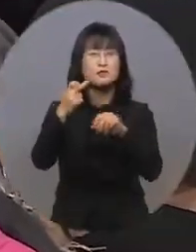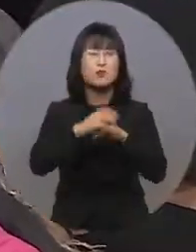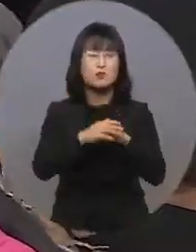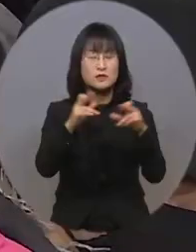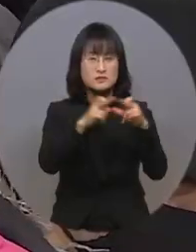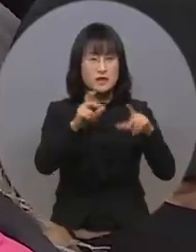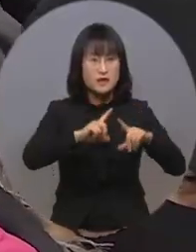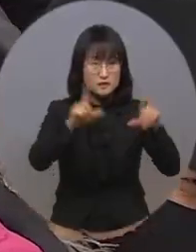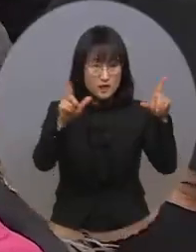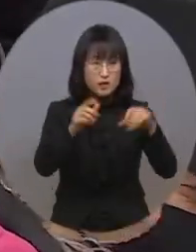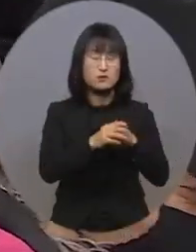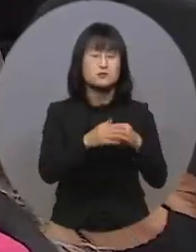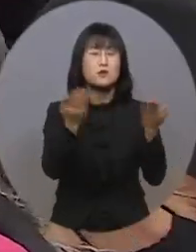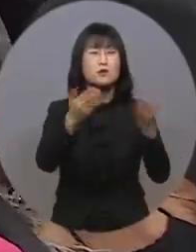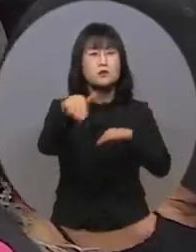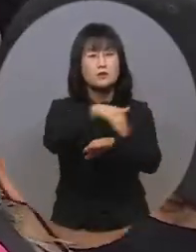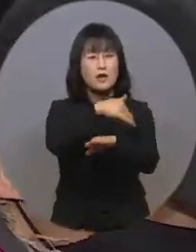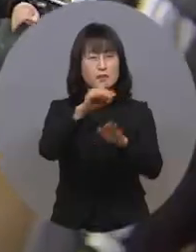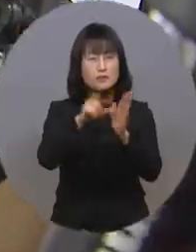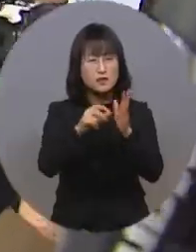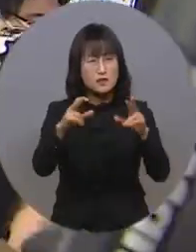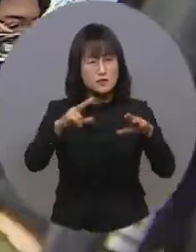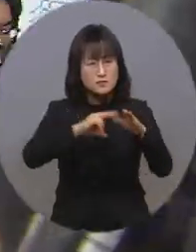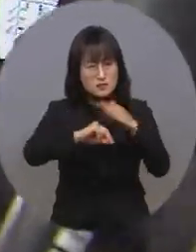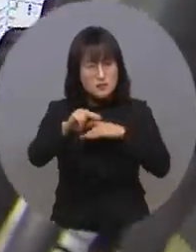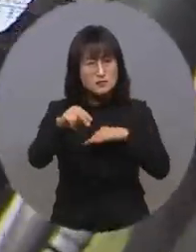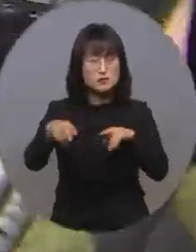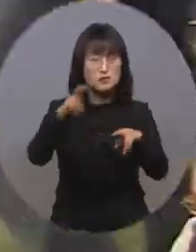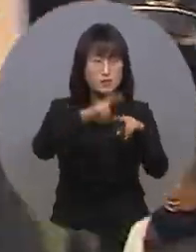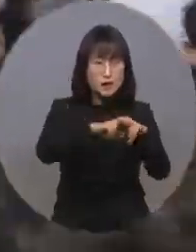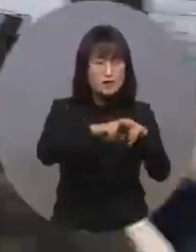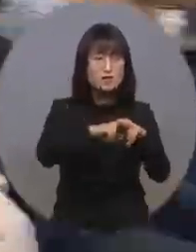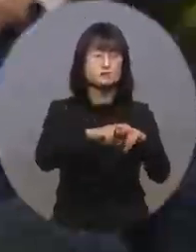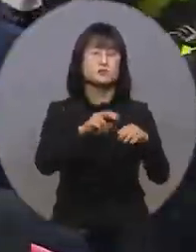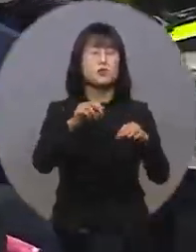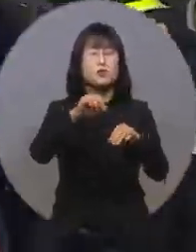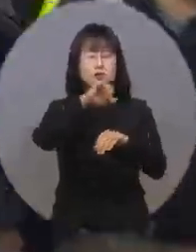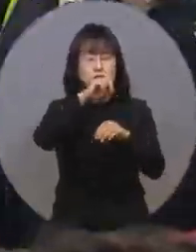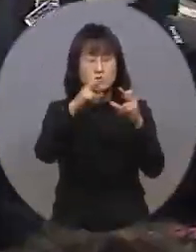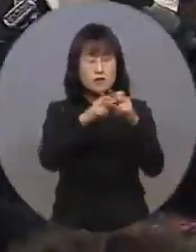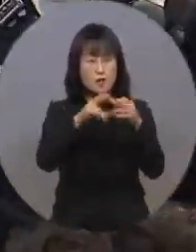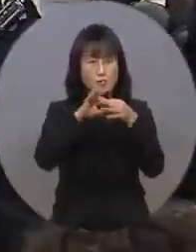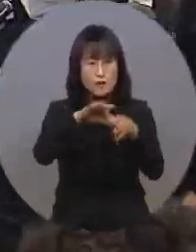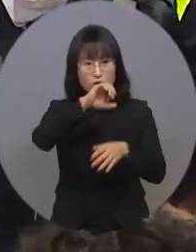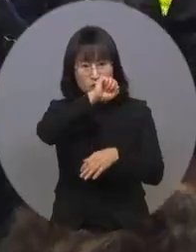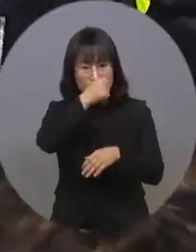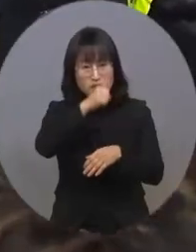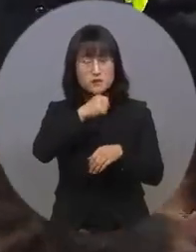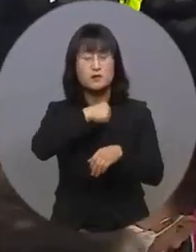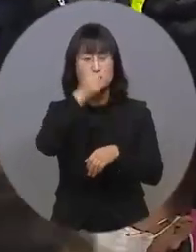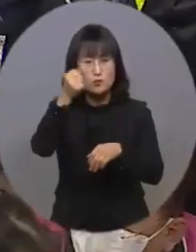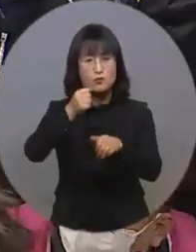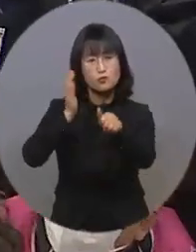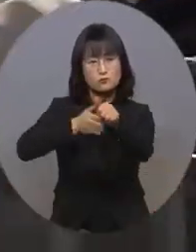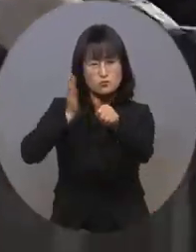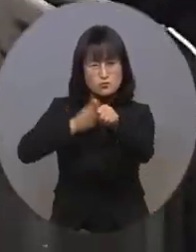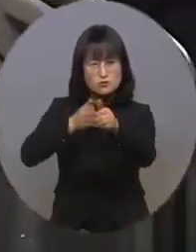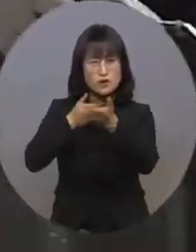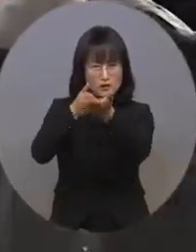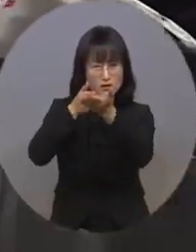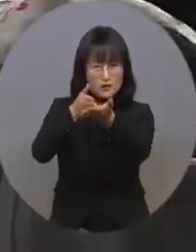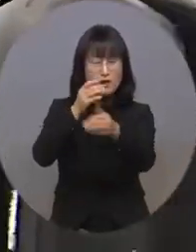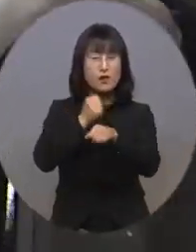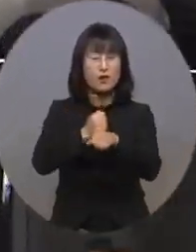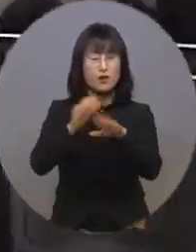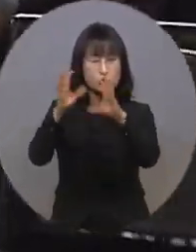출근길에 지하철을 타면서 해당 내용이 담긴 장애인 권리 예산을 반영할 것을 촉구해 왔습니다. 이러한 노력의 결과로